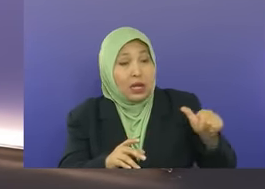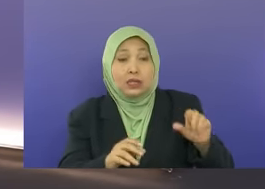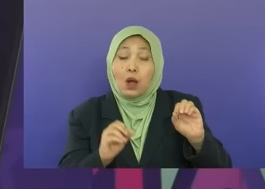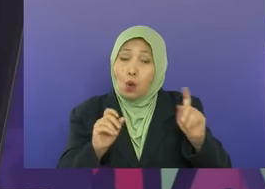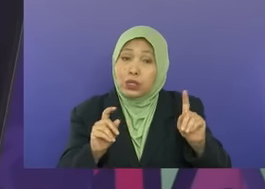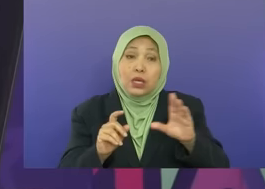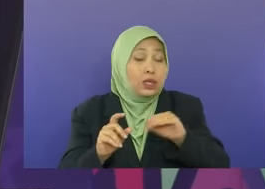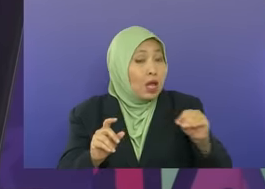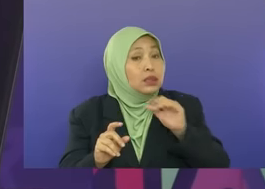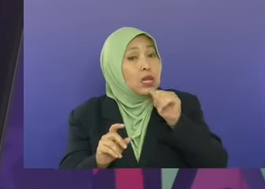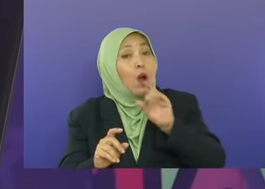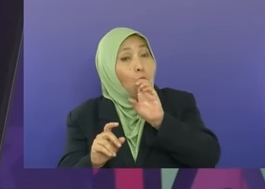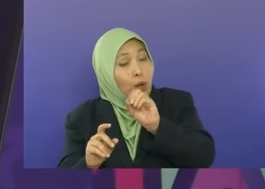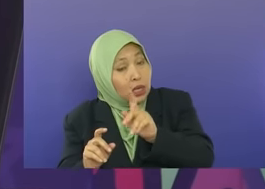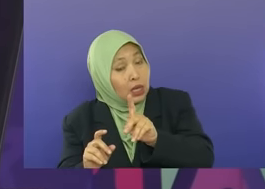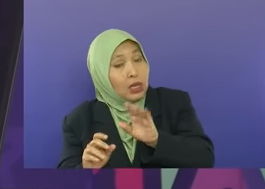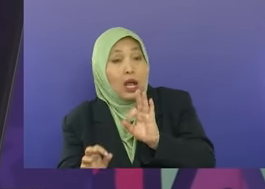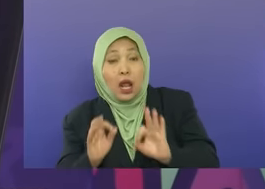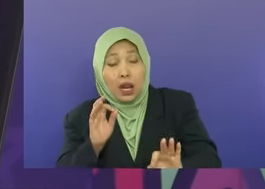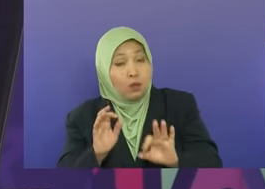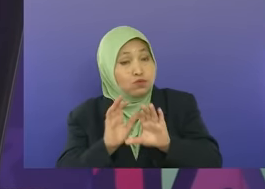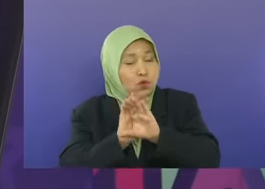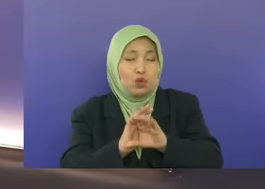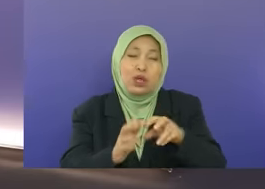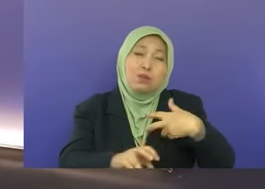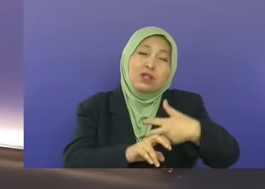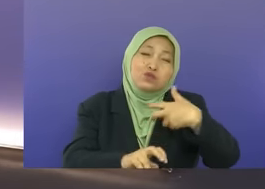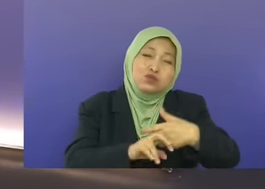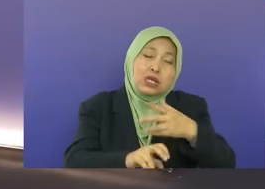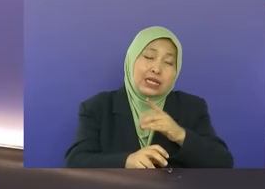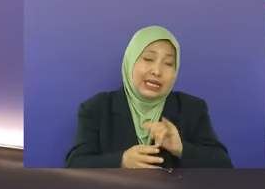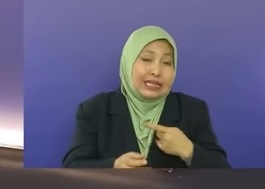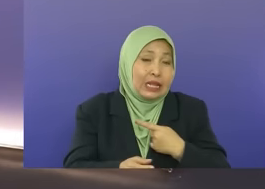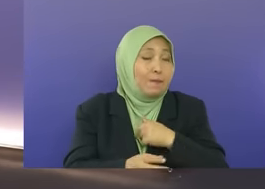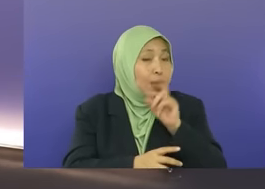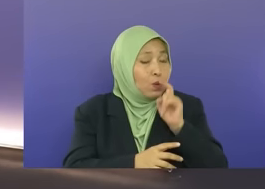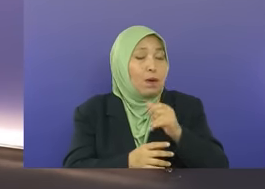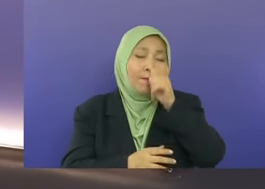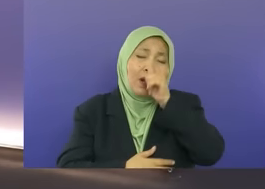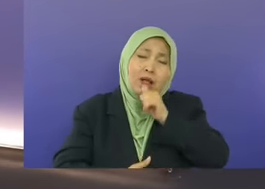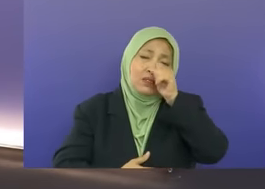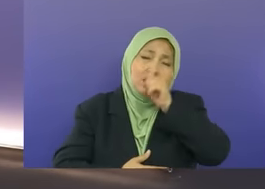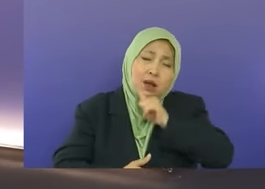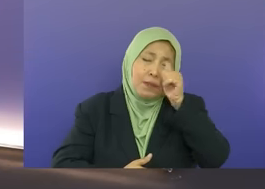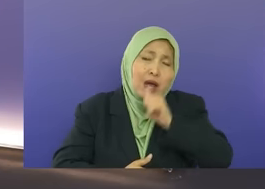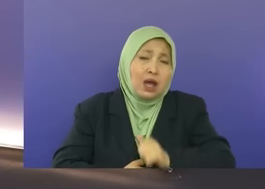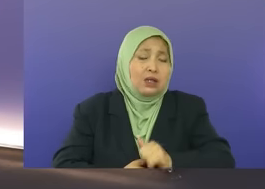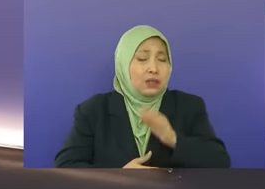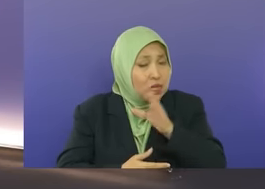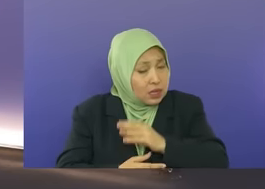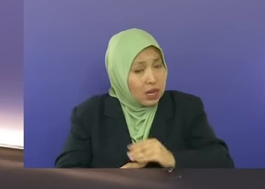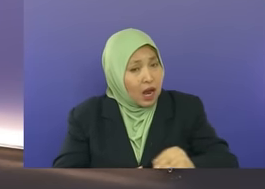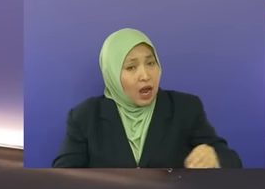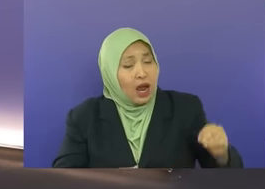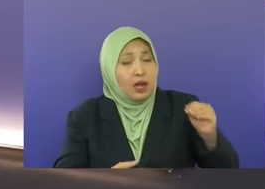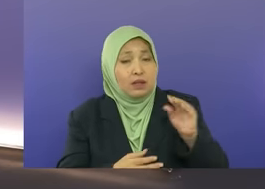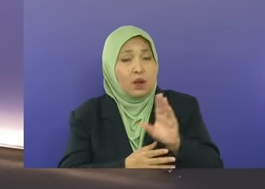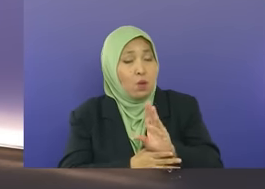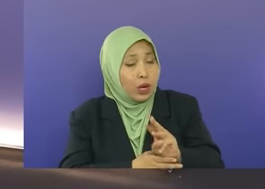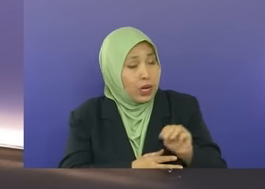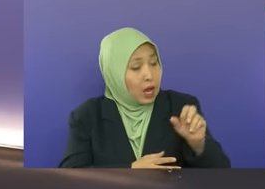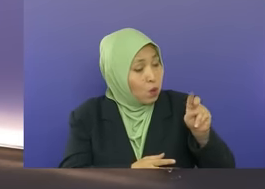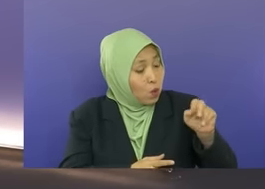ya kalau yang menyusahkan itu kita perlu bersabar itu Istilahnya ya boleh